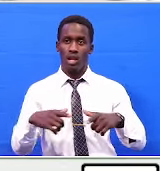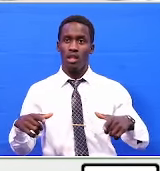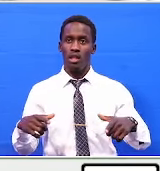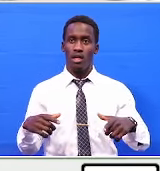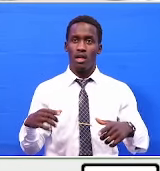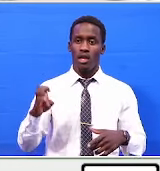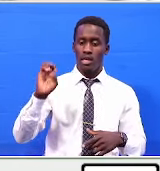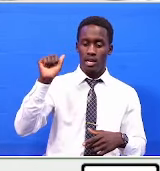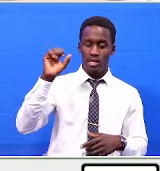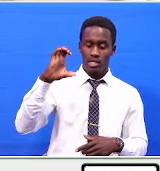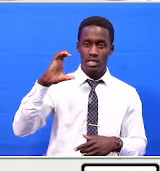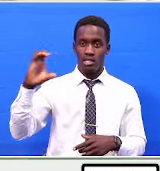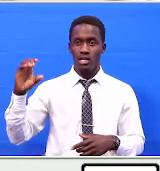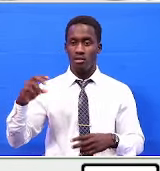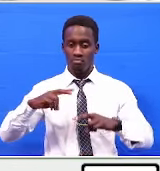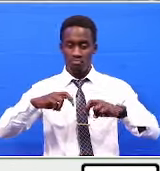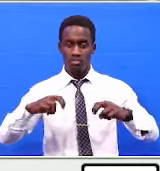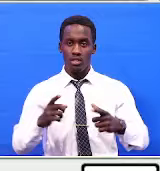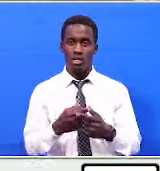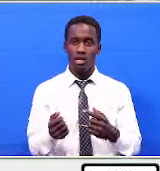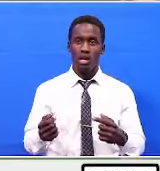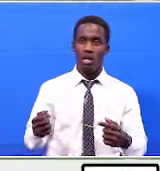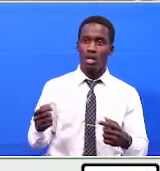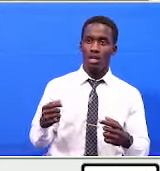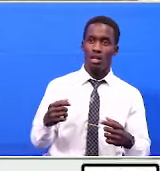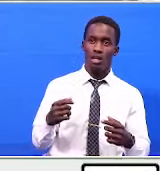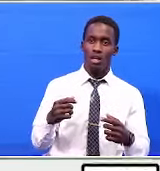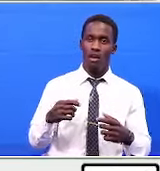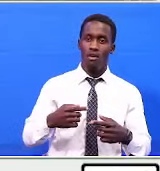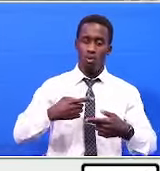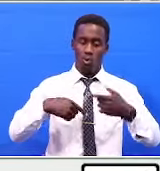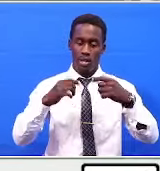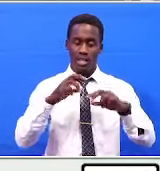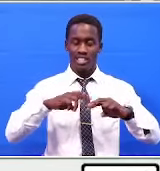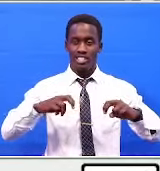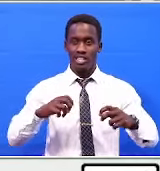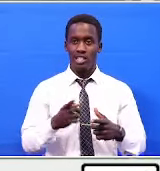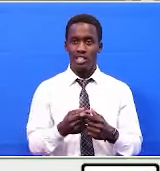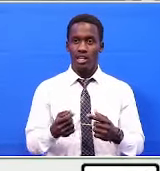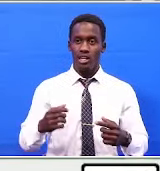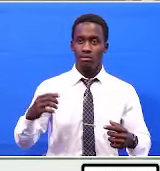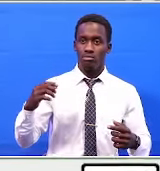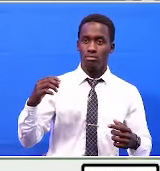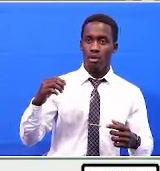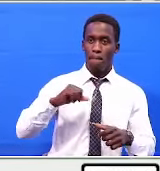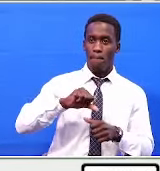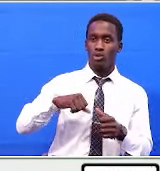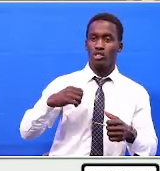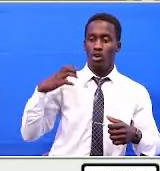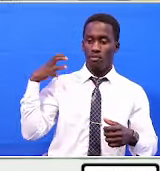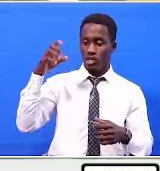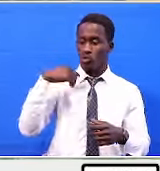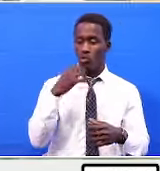iliyofanikiwa ikiwalenga watu wanane wakiwemo maafisa wa ardhi katika kashfa ya unyakuzi wa ardhi ya umma ya ekari